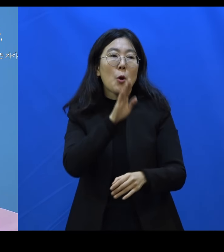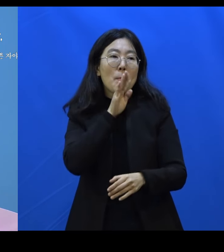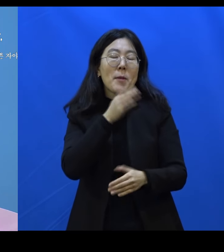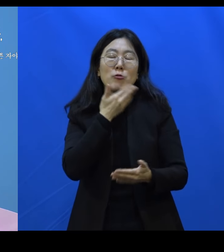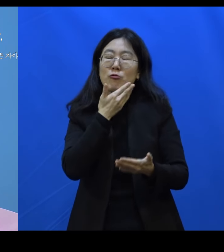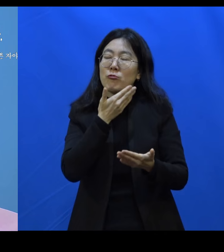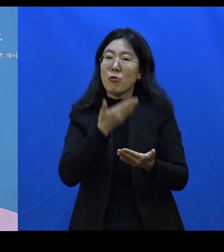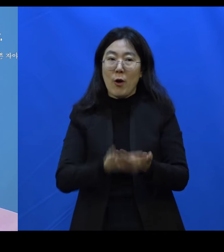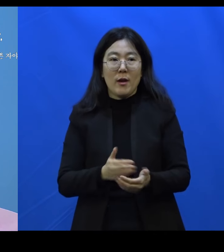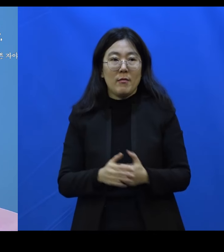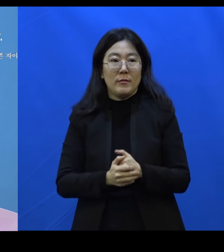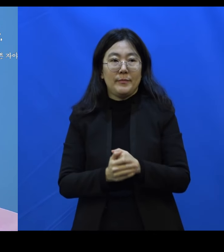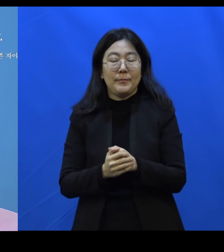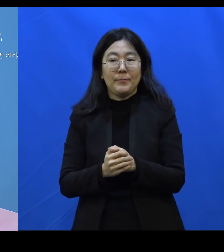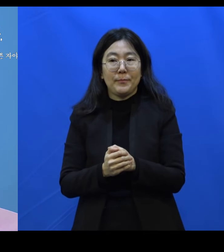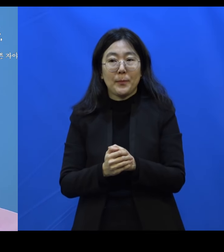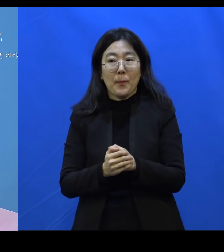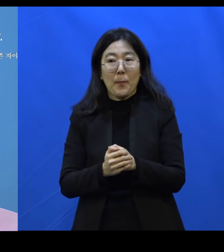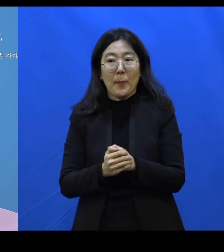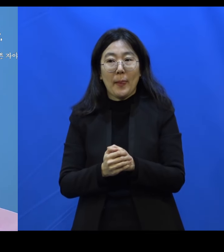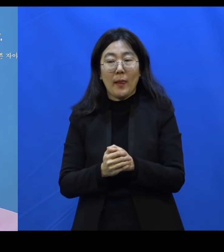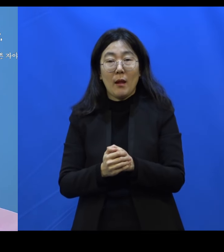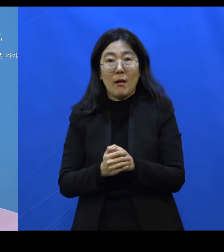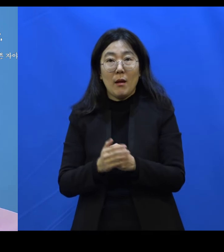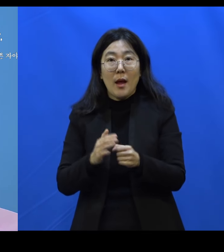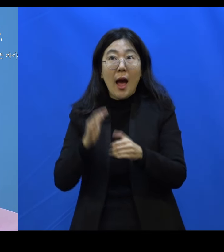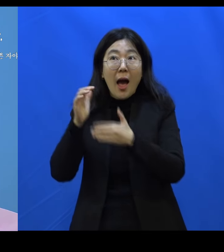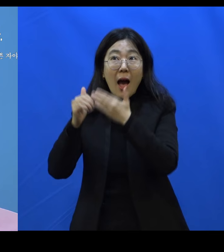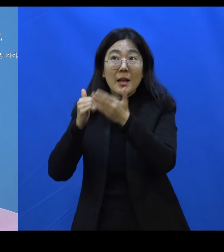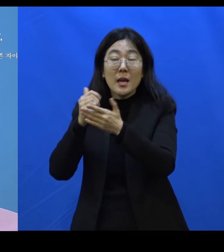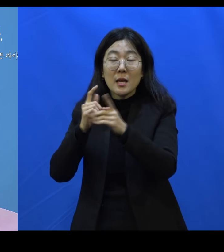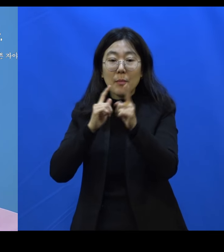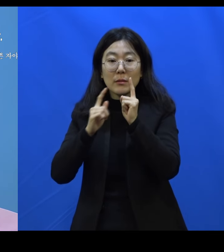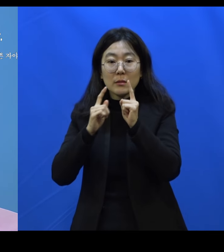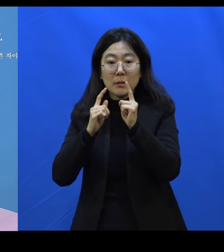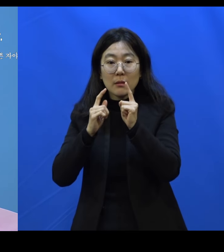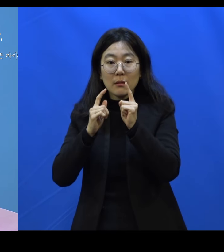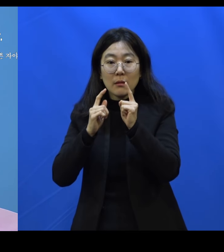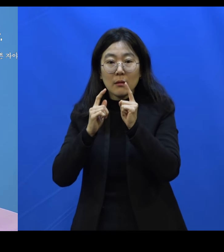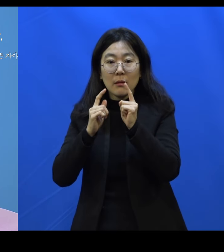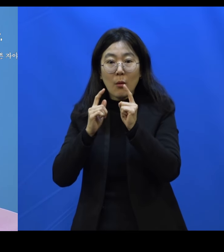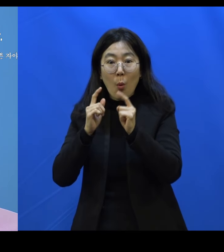안 들리면 신앙생활이 시작된 게 아닙니다. 뭐가 들려요? 하나님의 말씀이 들려야 돼요.